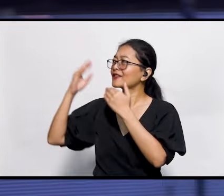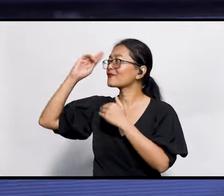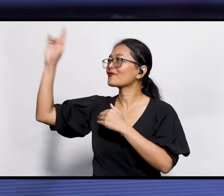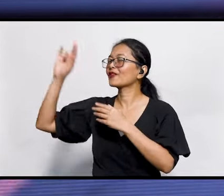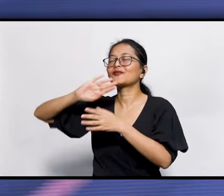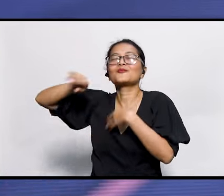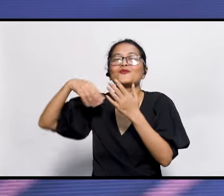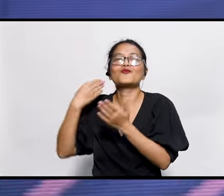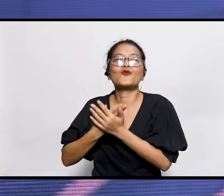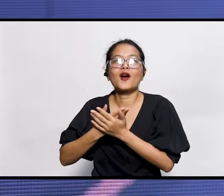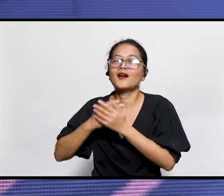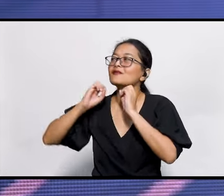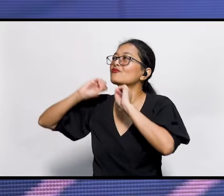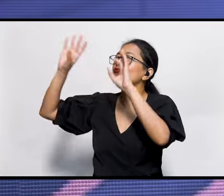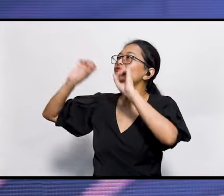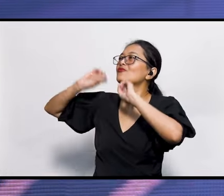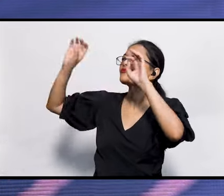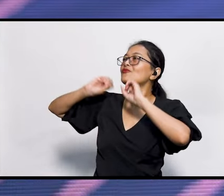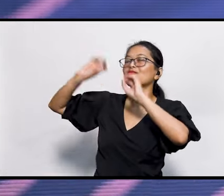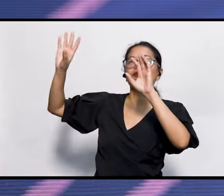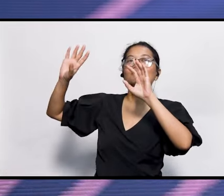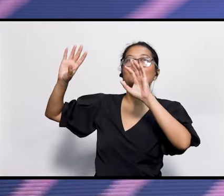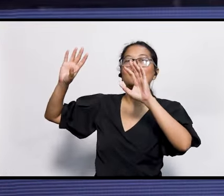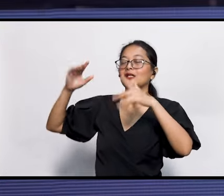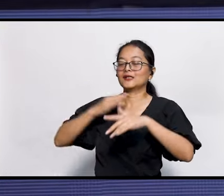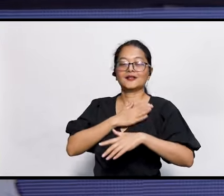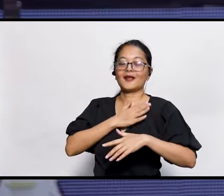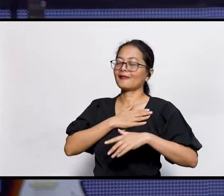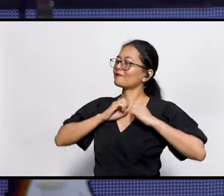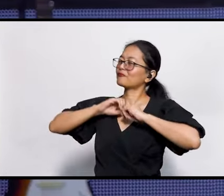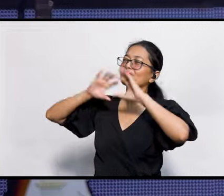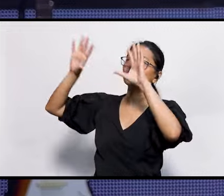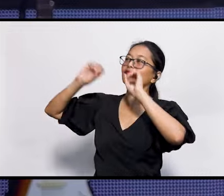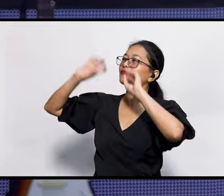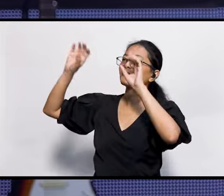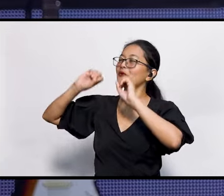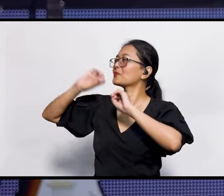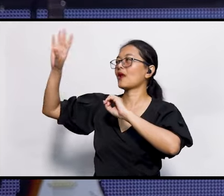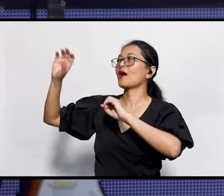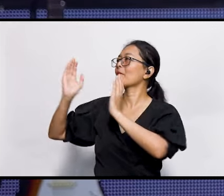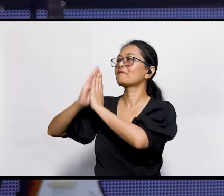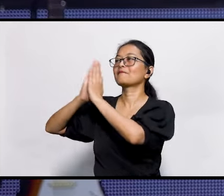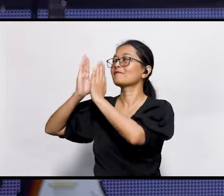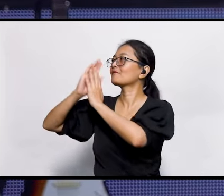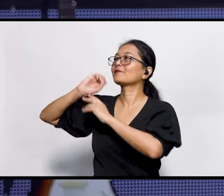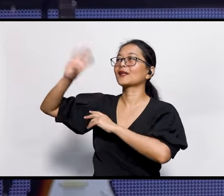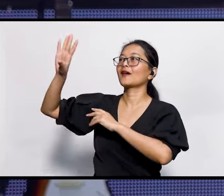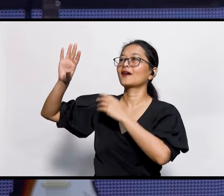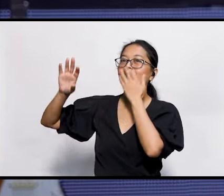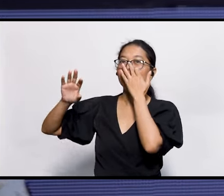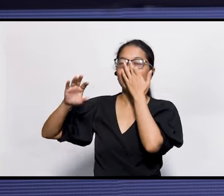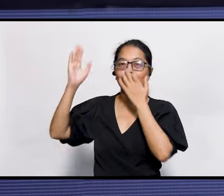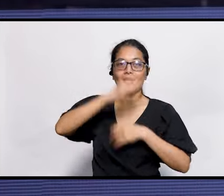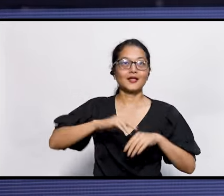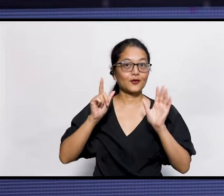all the sound of Heaven that Burn in your heart tiba-tiba birst at that seven days